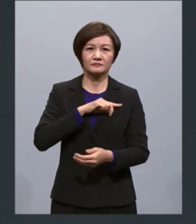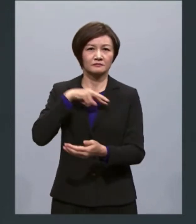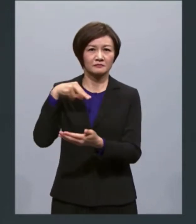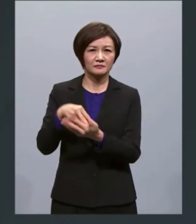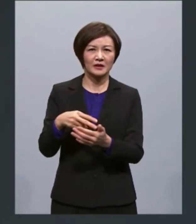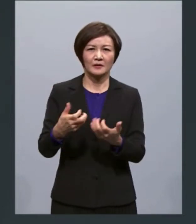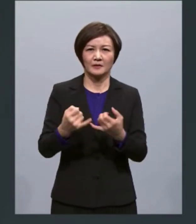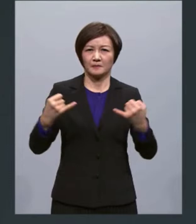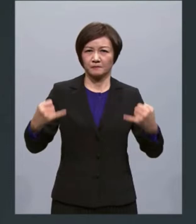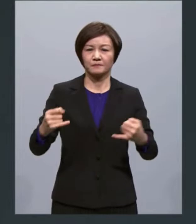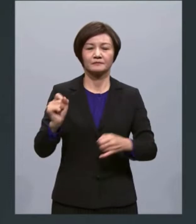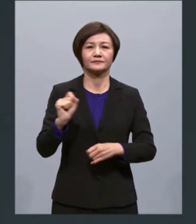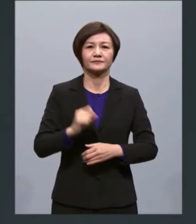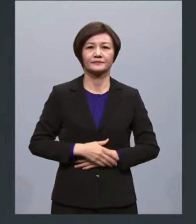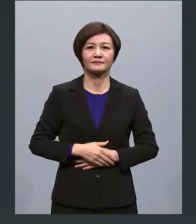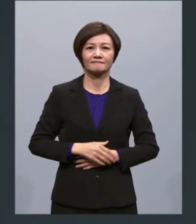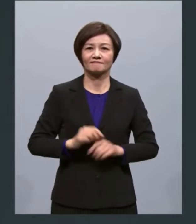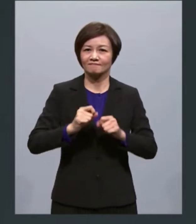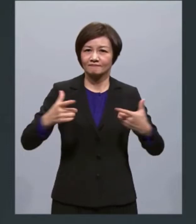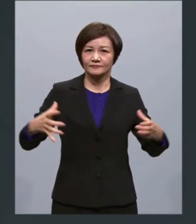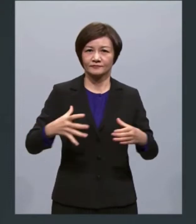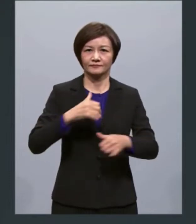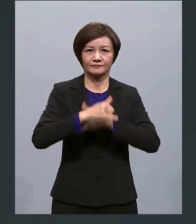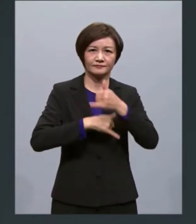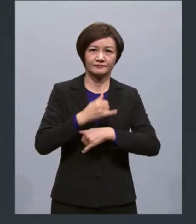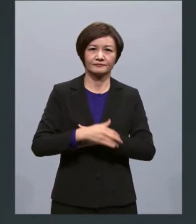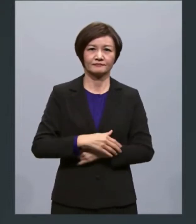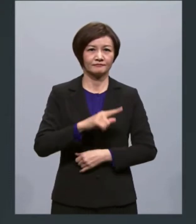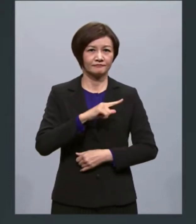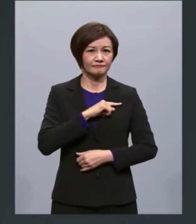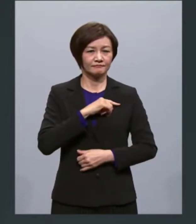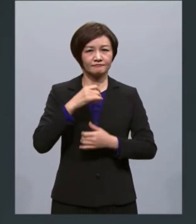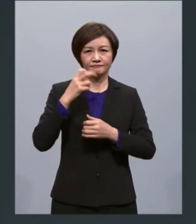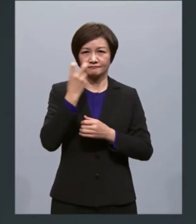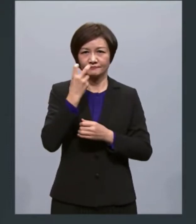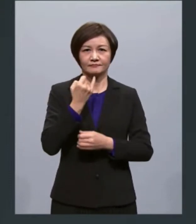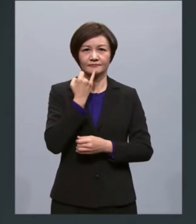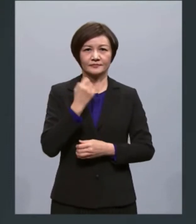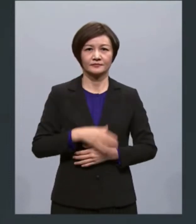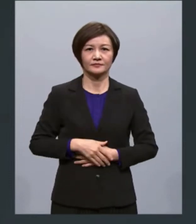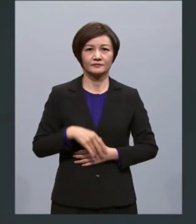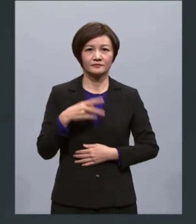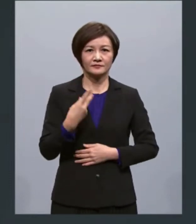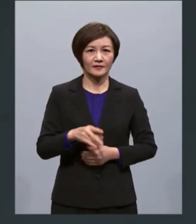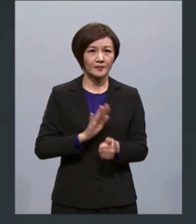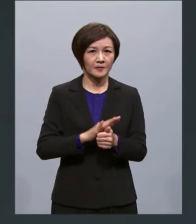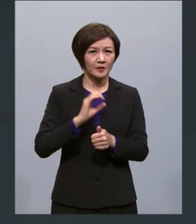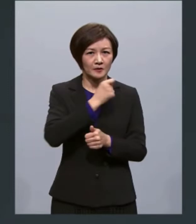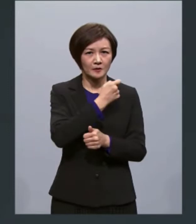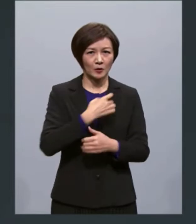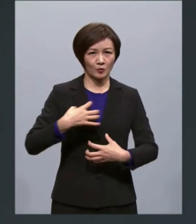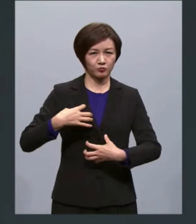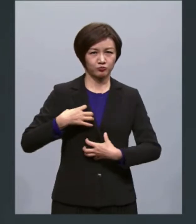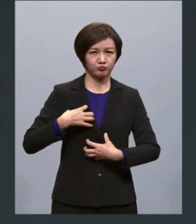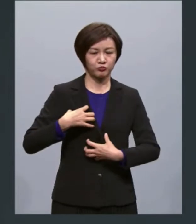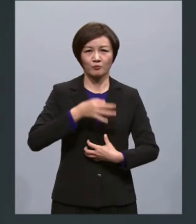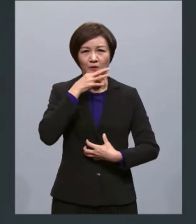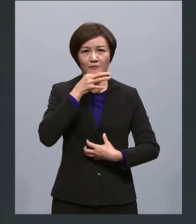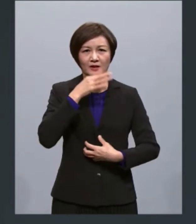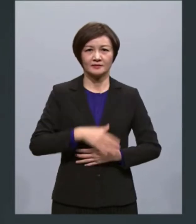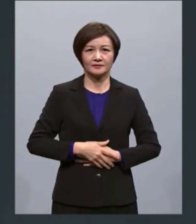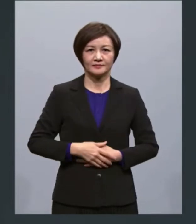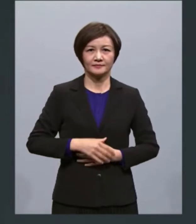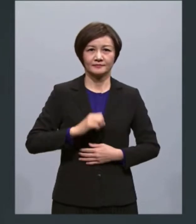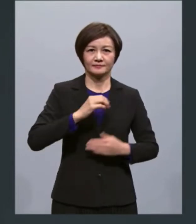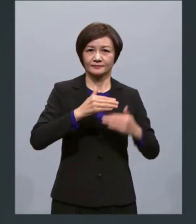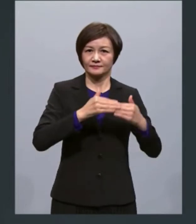面，我们必须建立共荣社会，实现国家治理，为台湾建立有效吓阻的国防力量，也为两岸